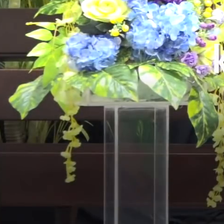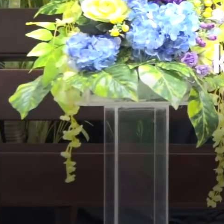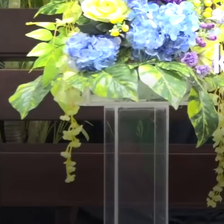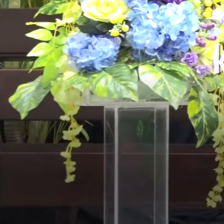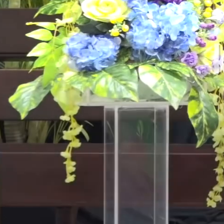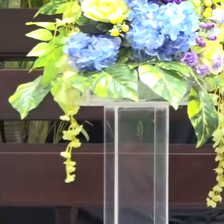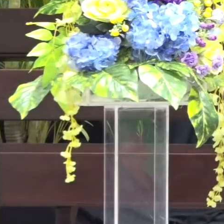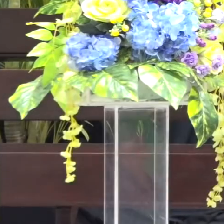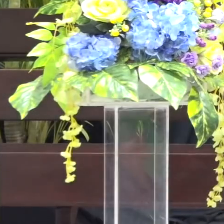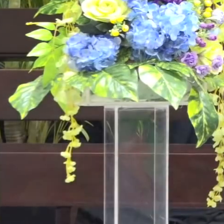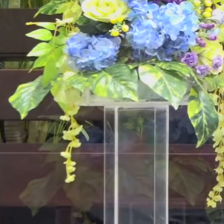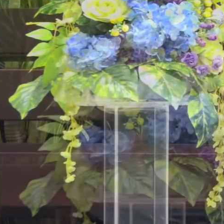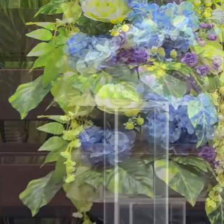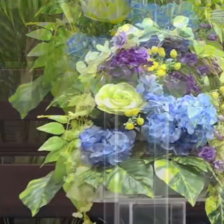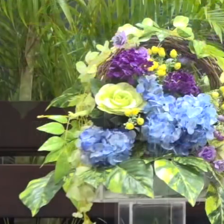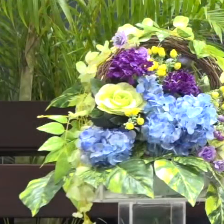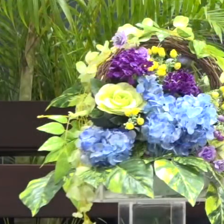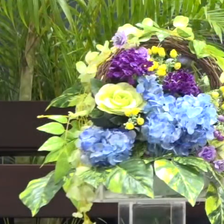kekal. Amin.